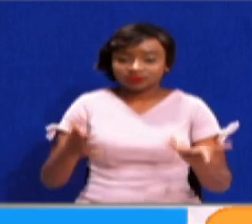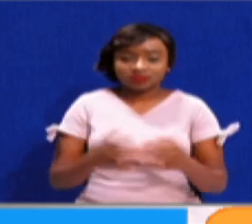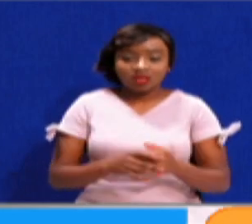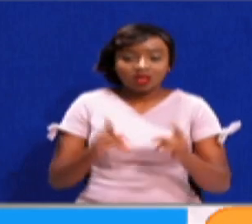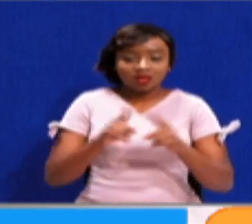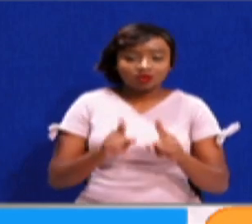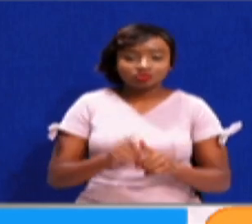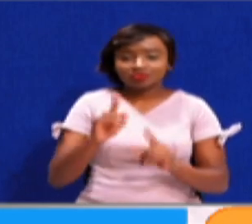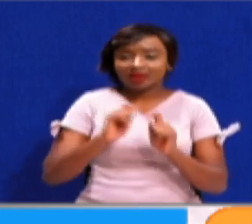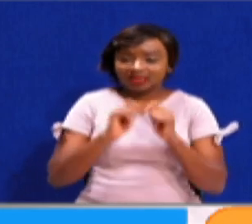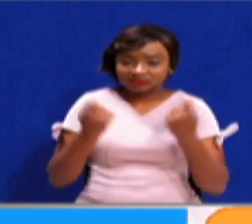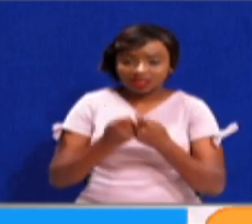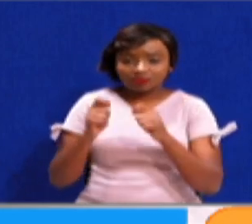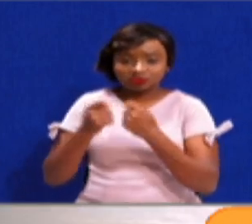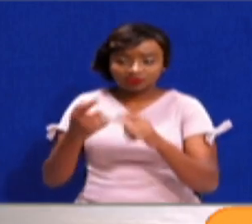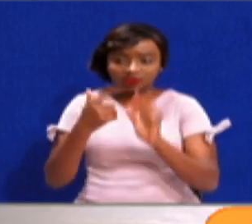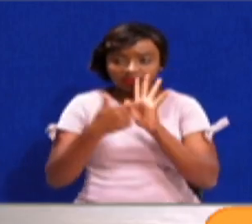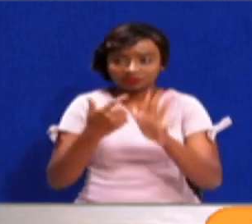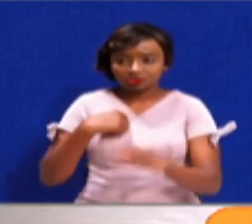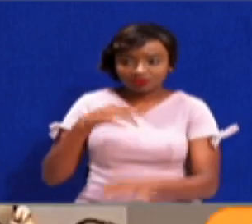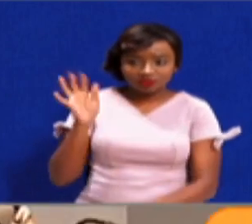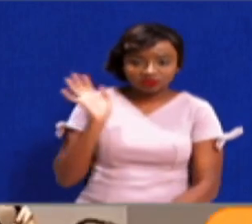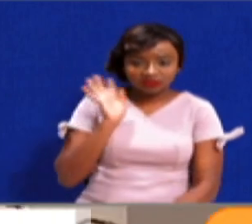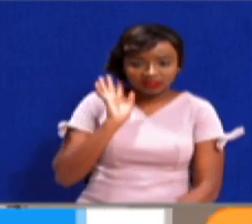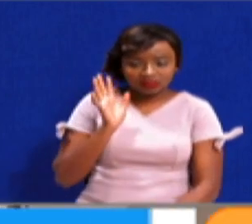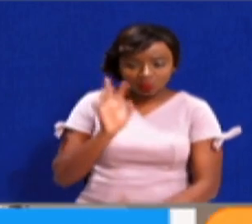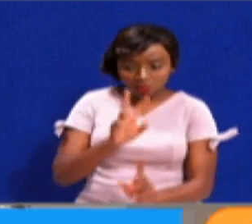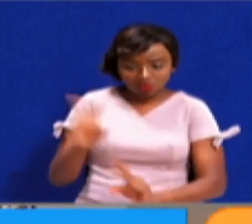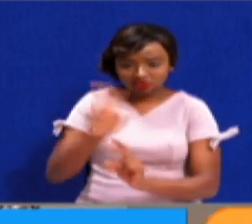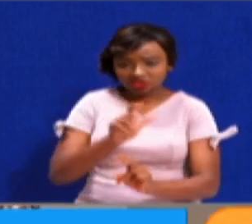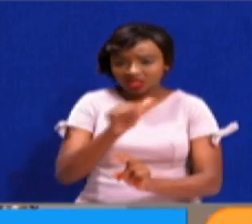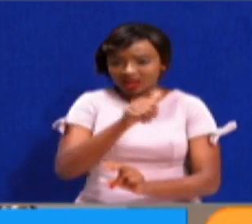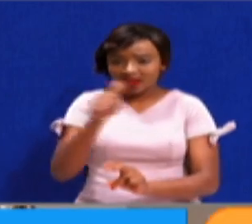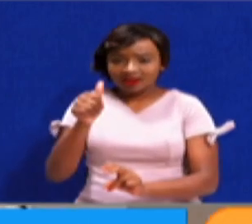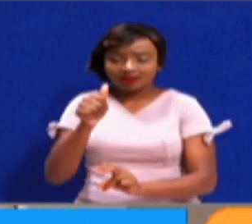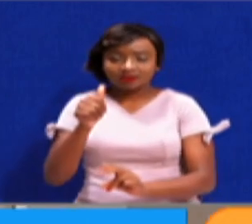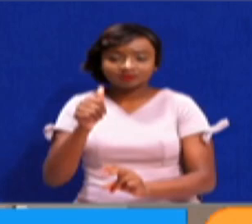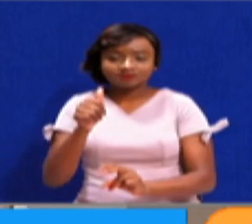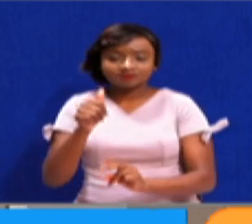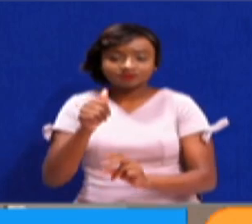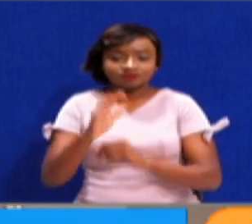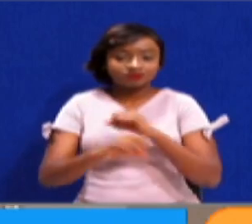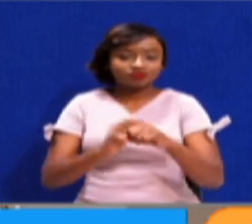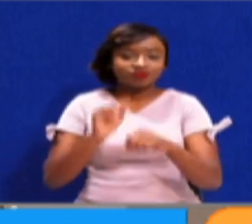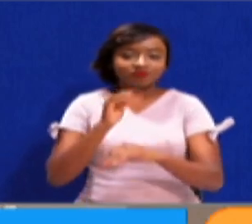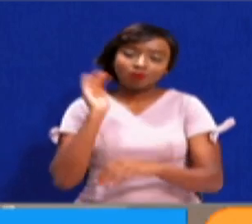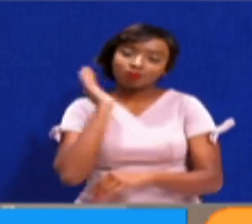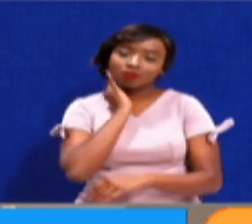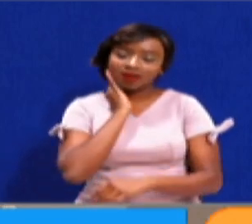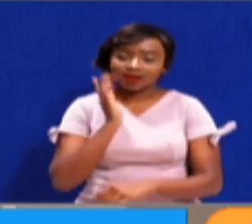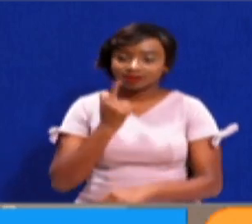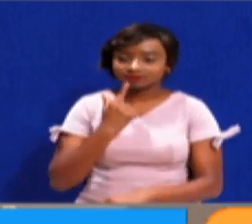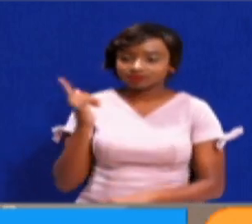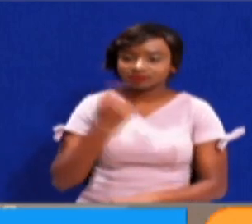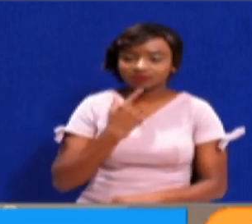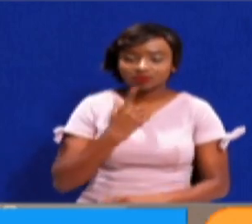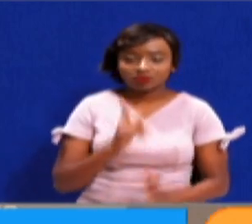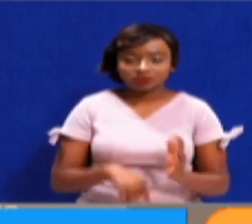To a very large extent. Even tribal. Yes. And I was listening to a soundbite by the governor of Muranga, if we can hear him, and then we can continue with this